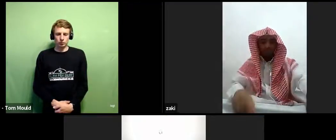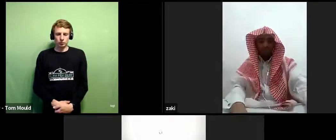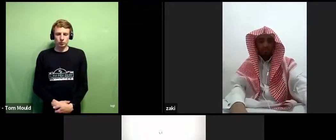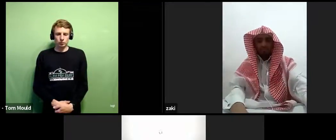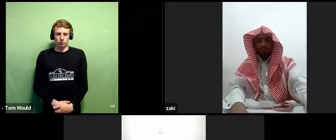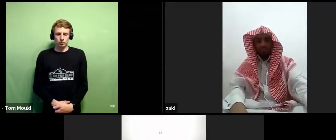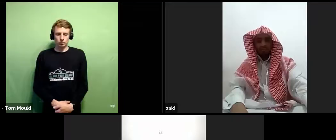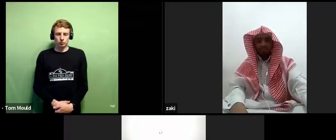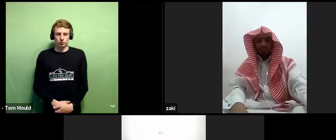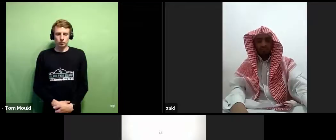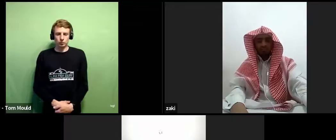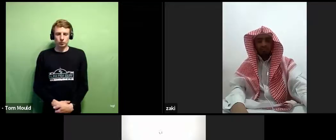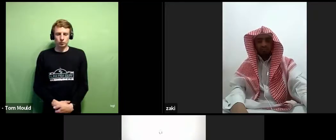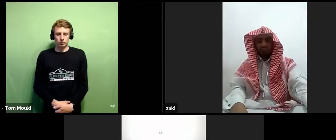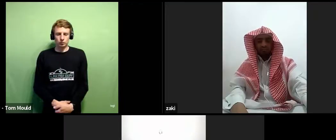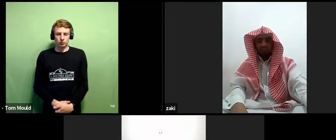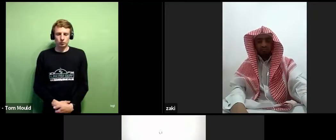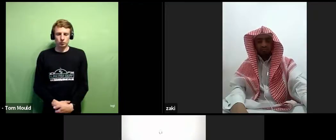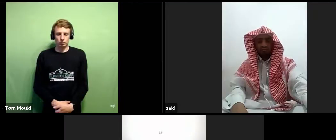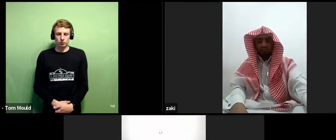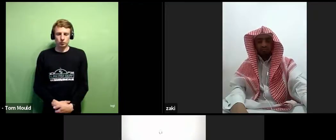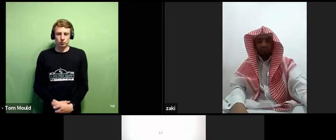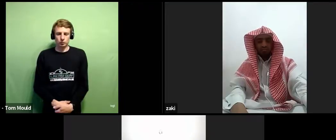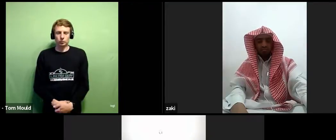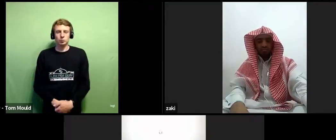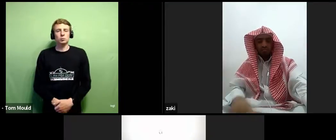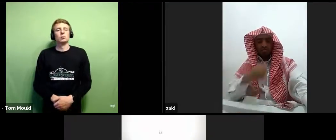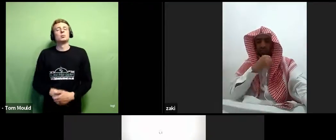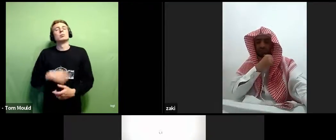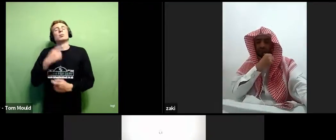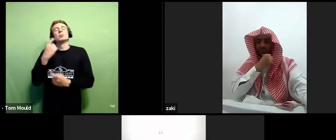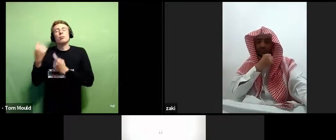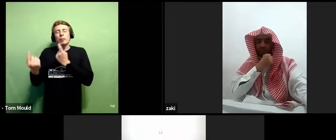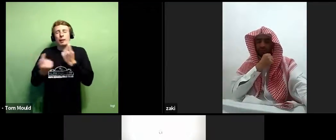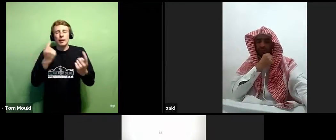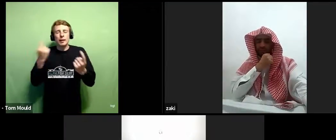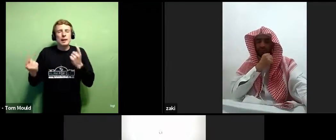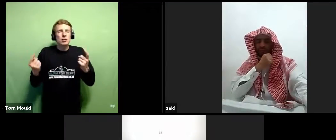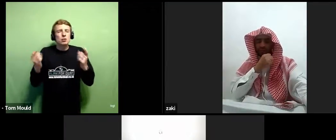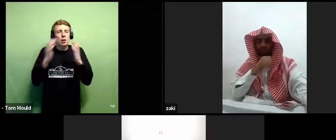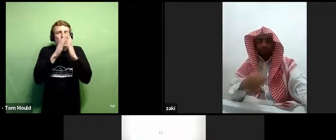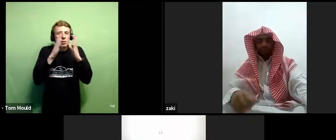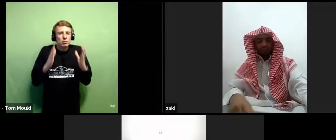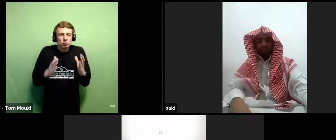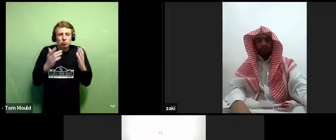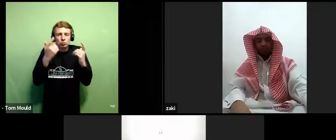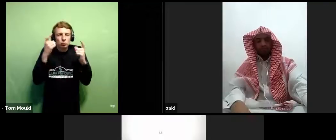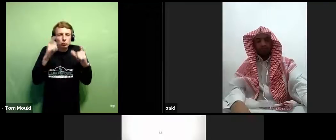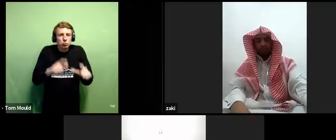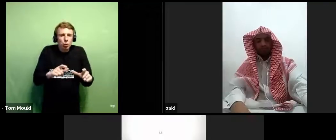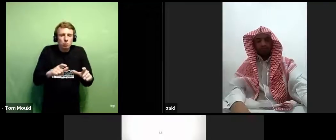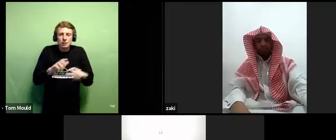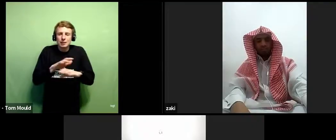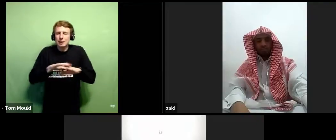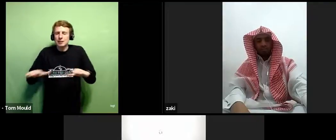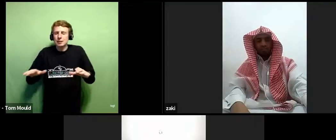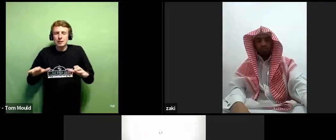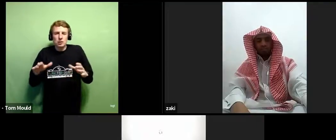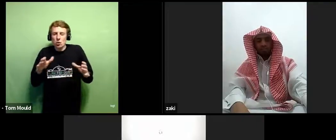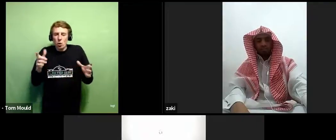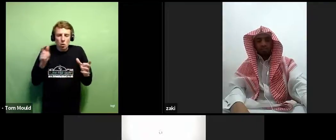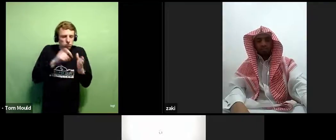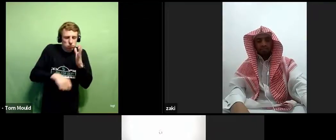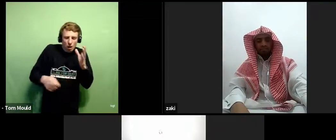تَعْلَمُونَ. And eat up not one another's property unjustly in any illegal way, nor give bribery to